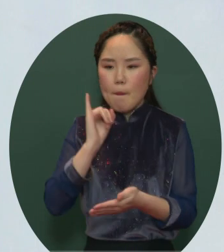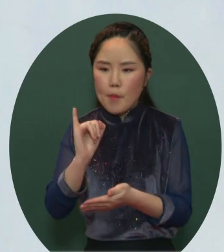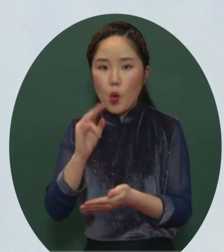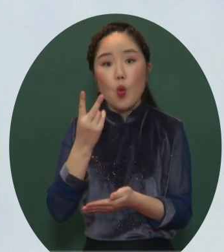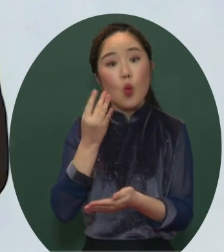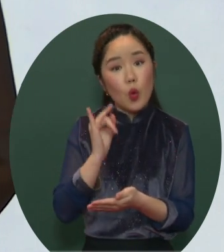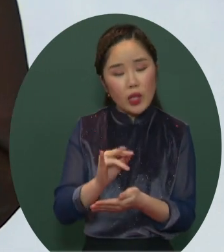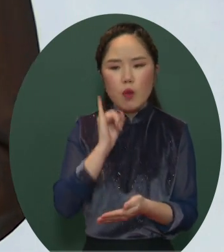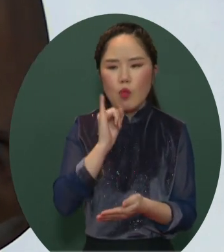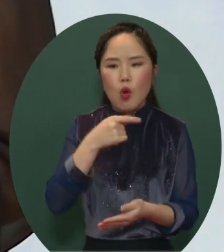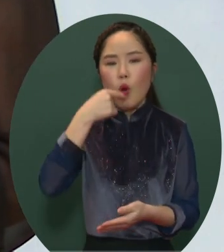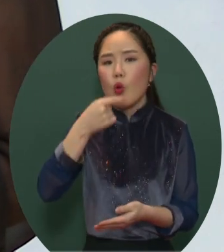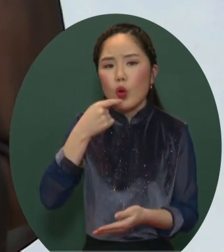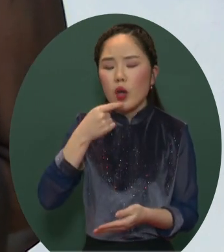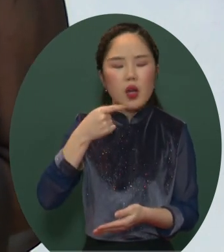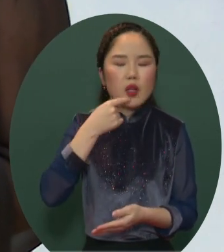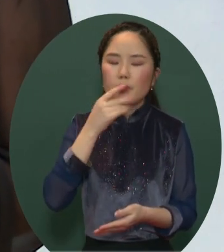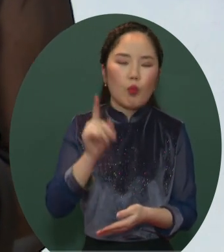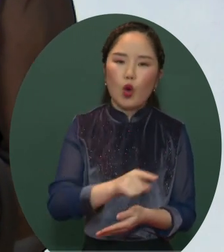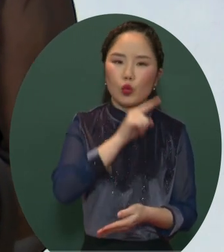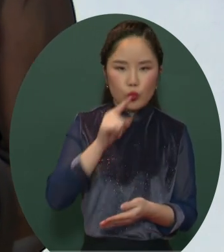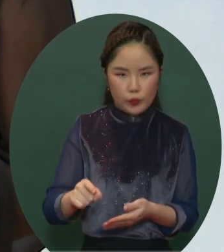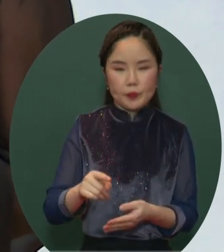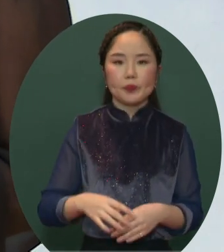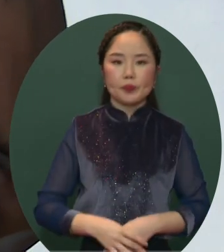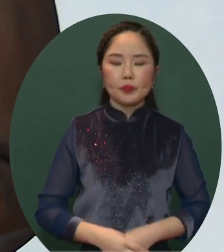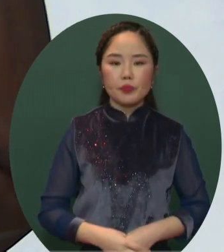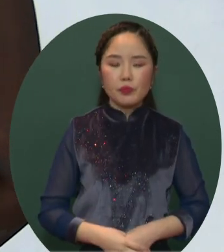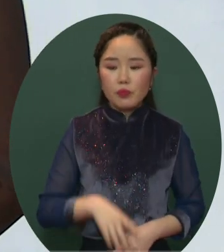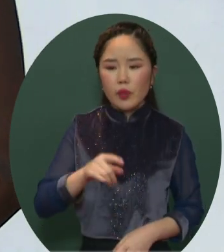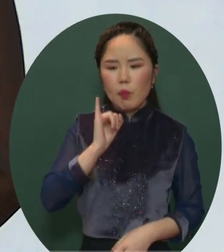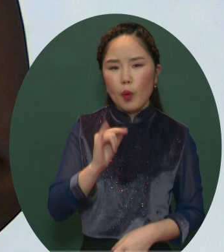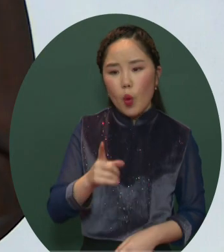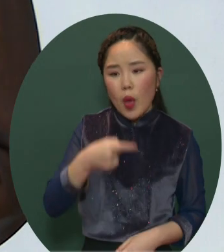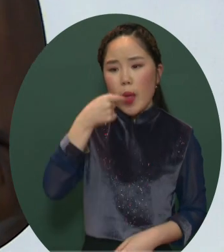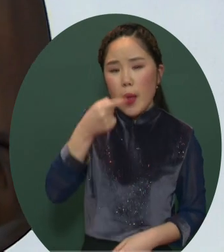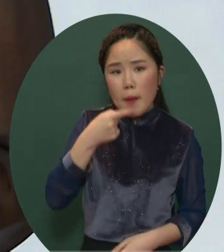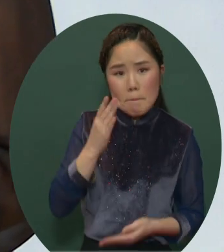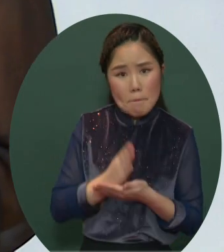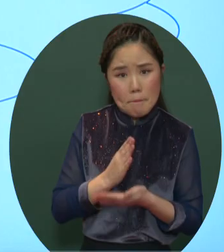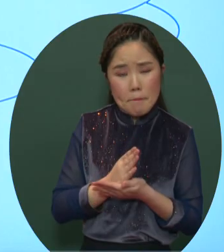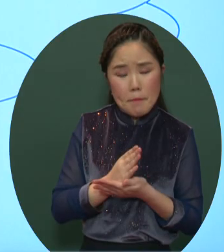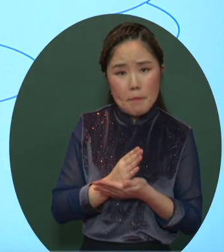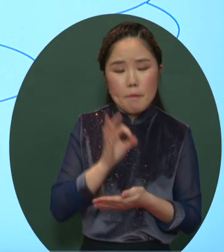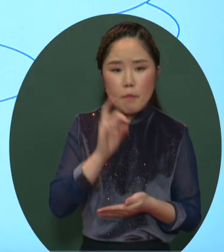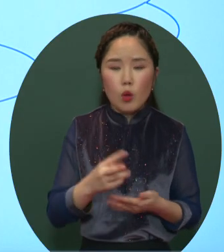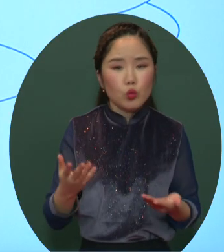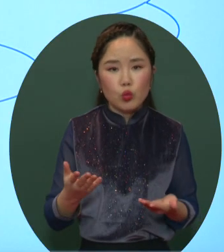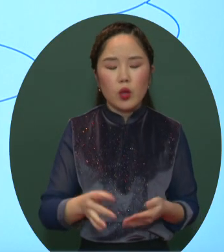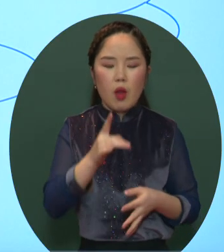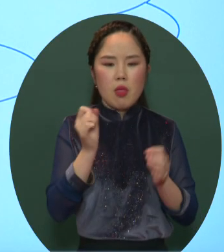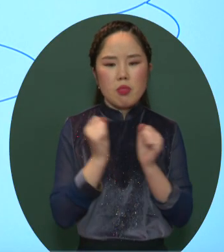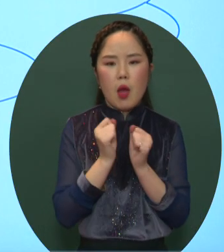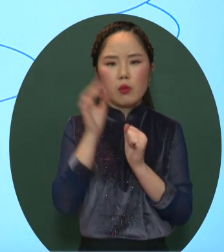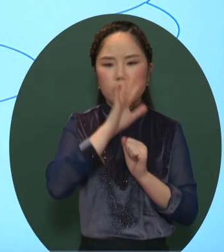буюу муу үгийг ер нь ол хэлж болохгүй. Энэ муу үгүүдийг хэрэглэснээр магадгүй чи